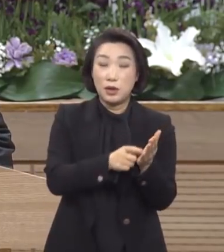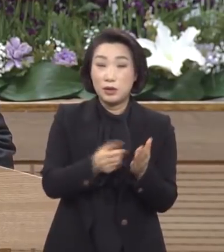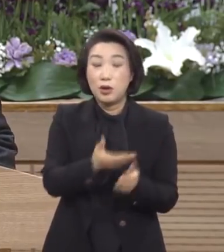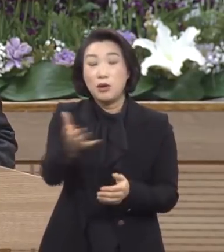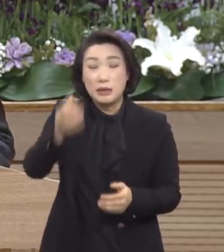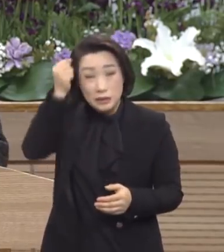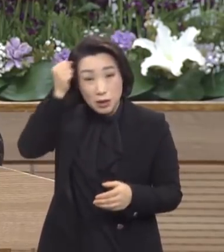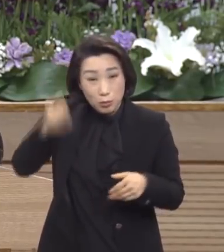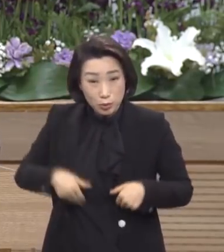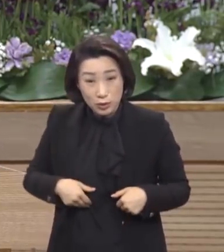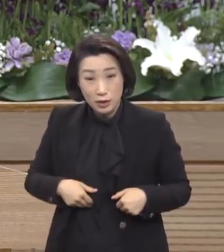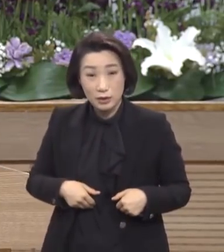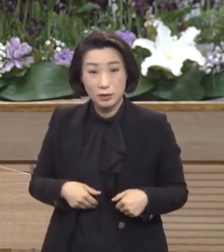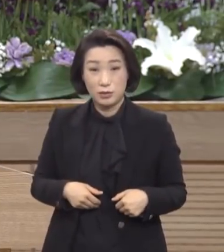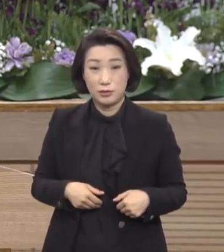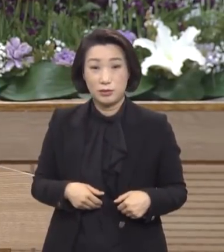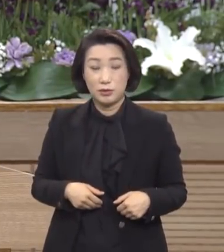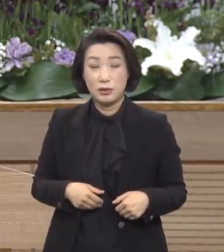알아.